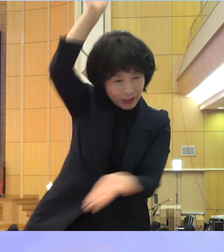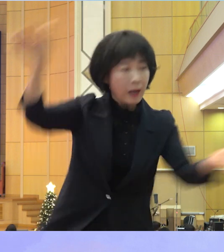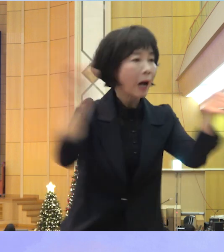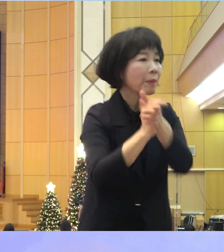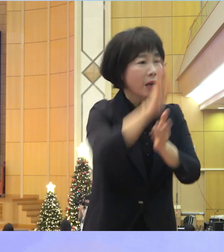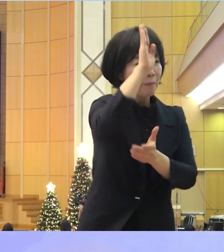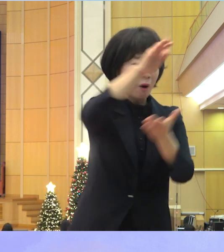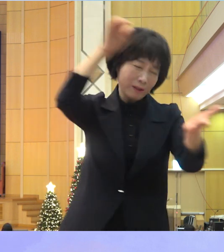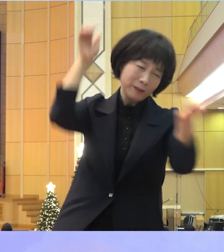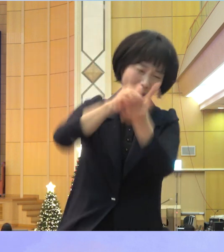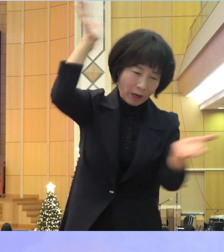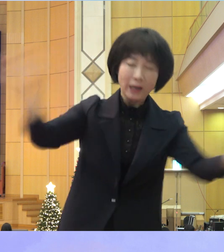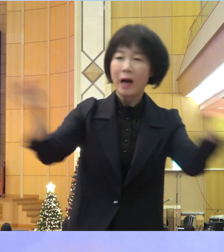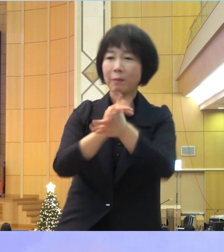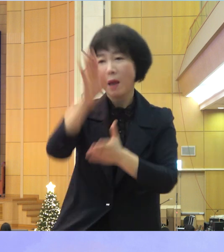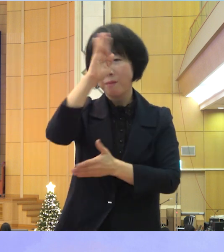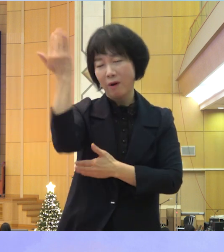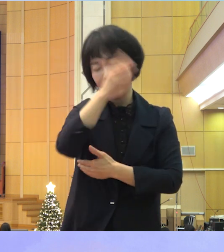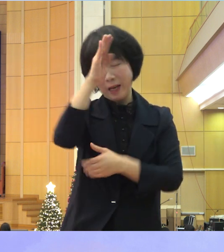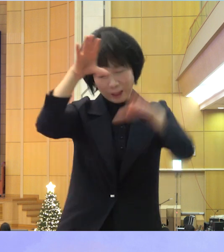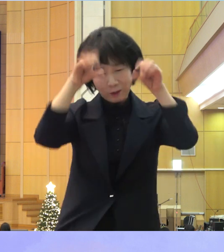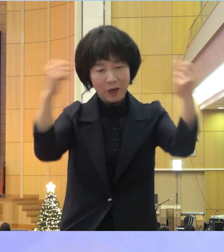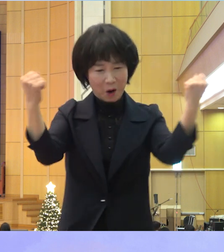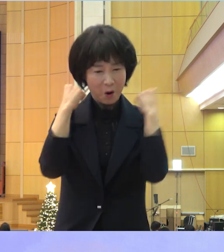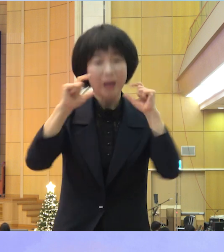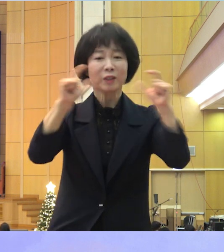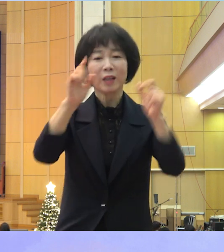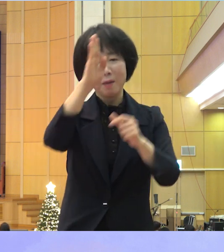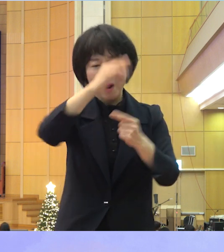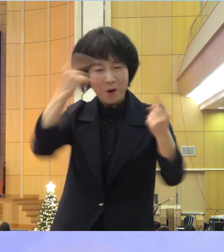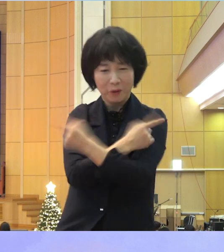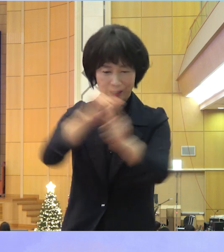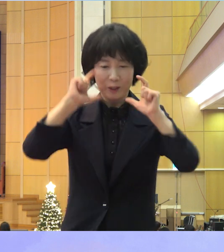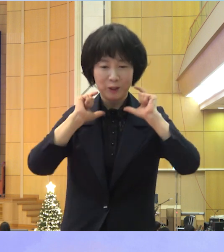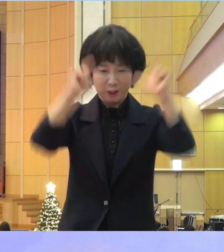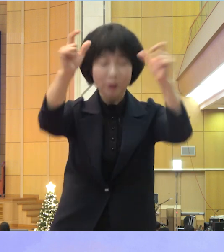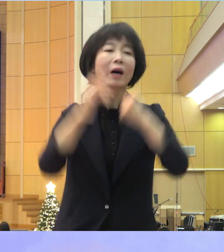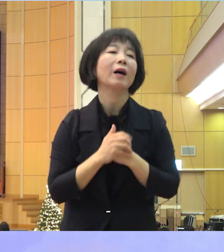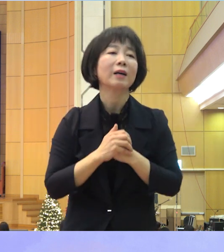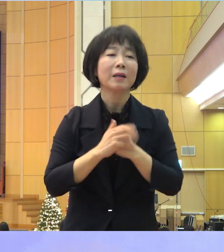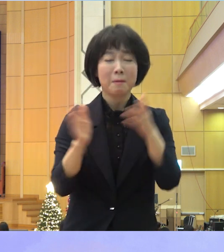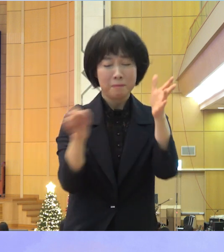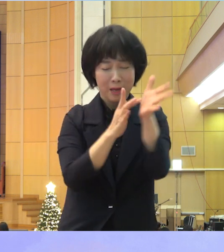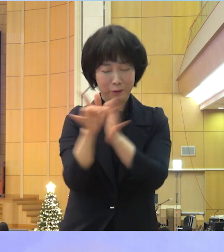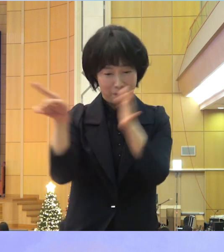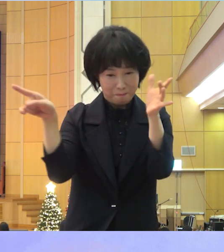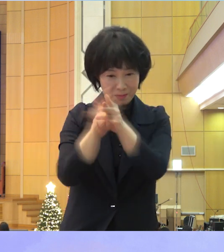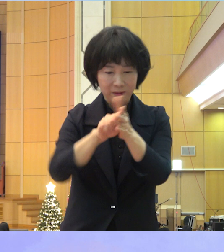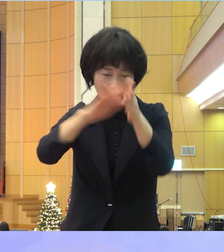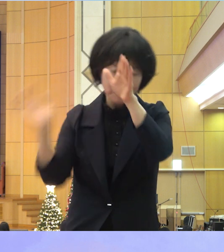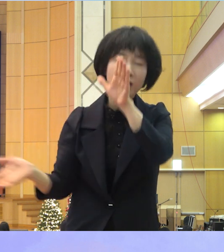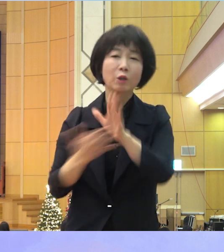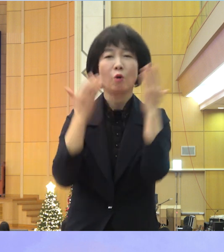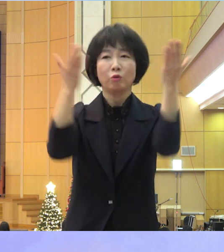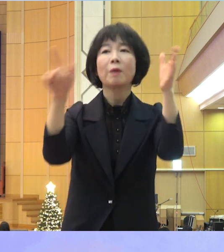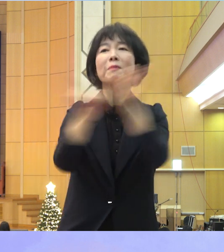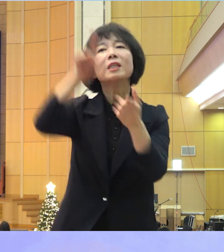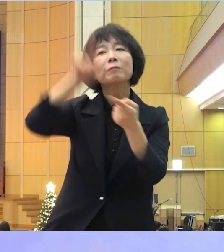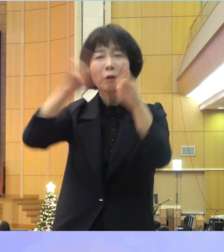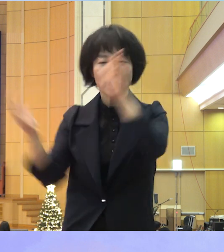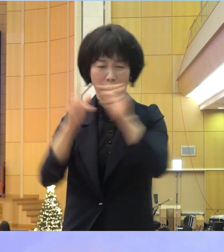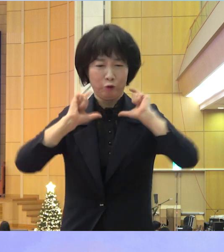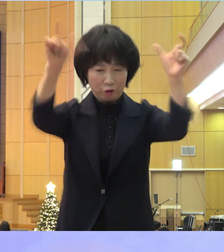떠나갈지어다, 물러갈지어다, 깨끗이 나을지어다, 치료될지어다, 믿는 자에게 능치 못함이 없느니라.